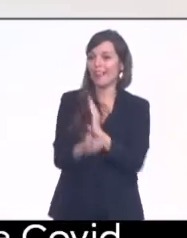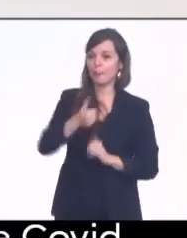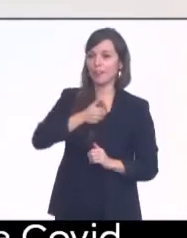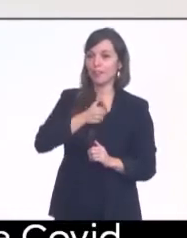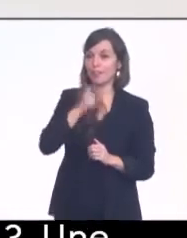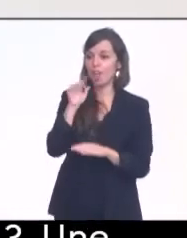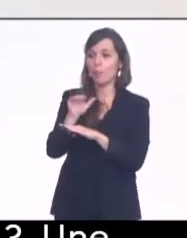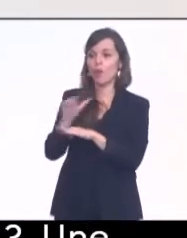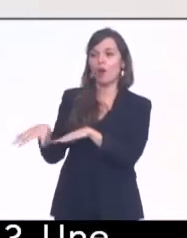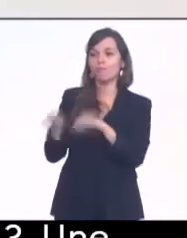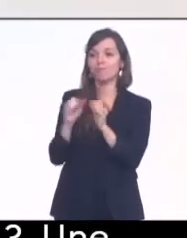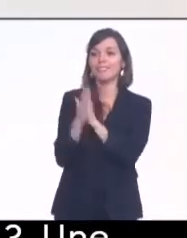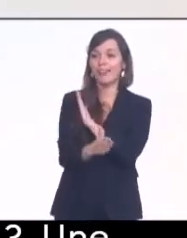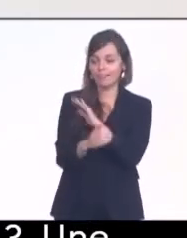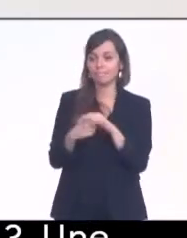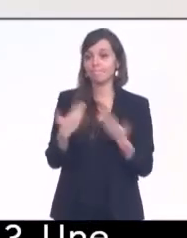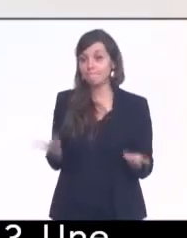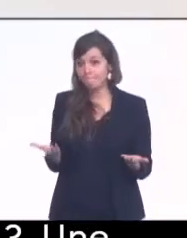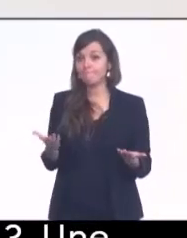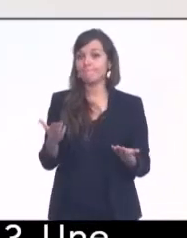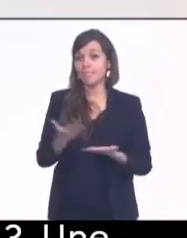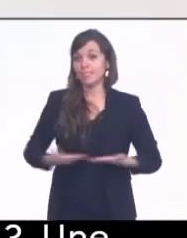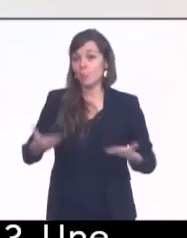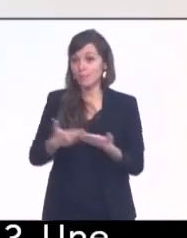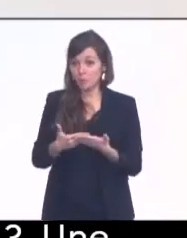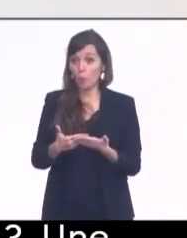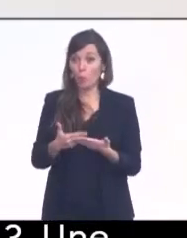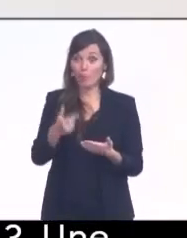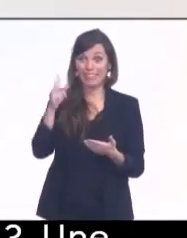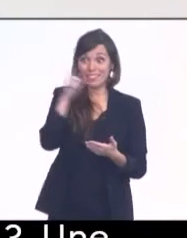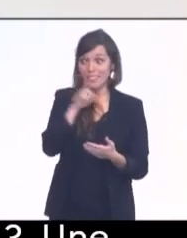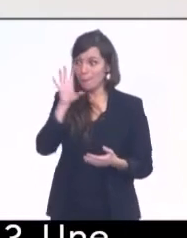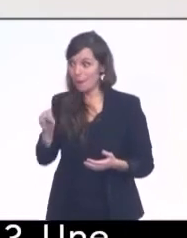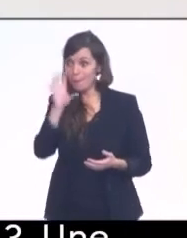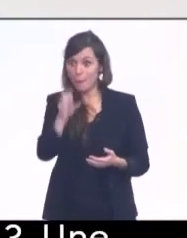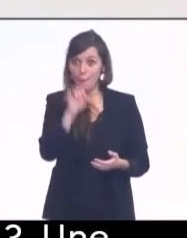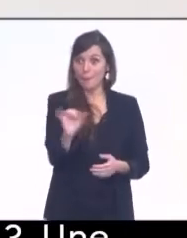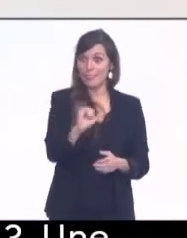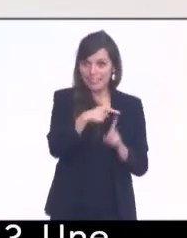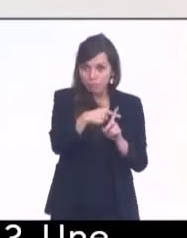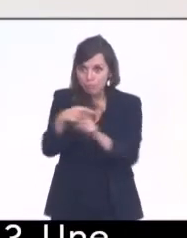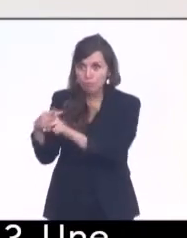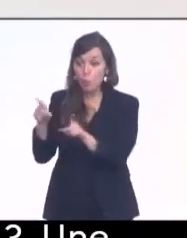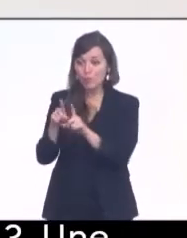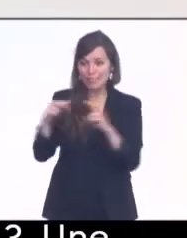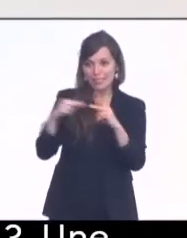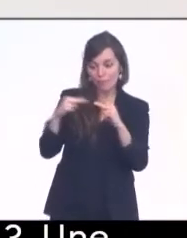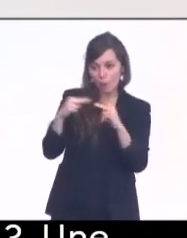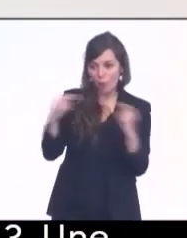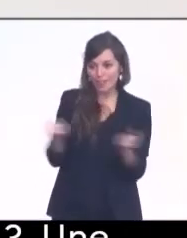employeurs directs, on est un peu dans la difficulté d'abord pour les identifier, pour identifier justement le niveau d'activité.